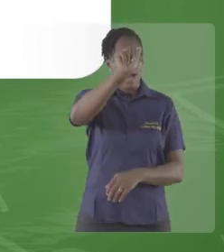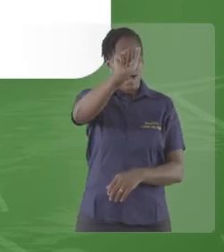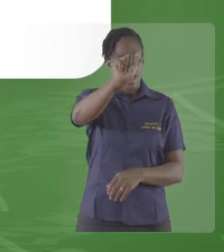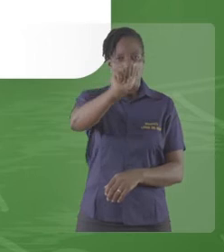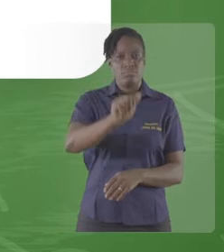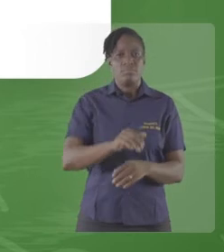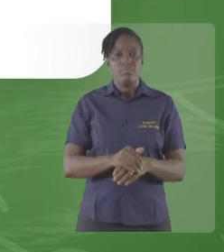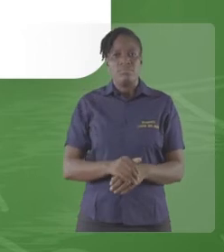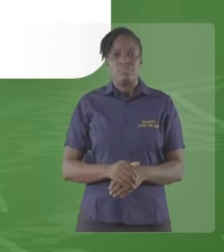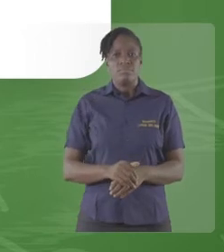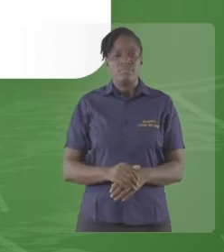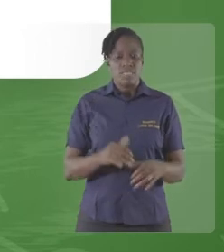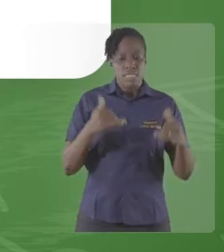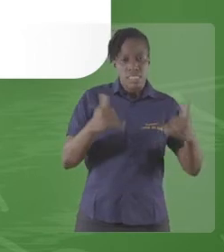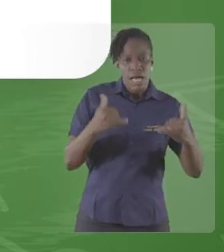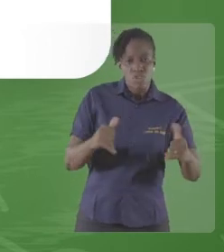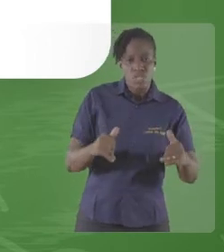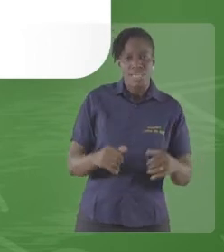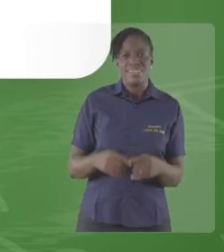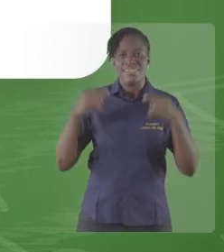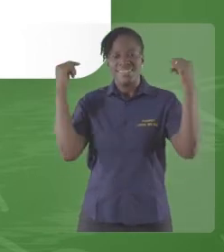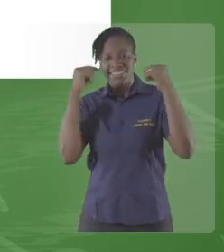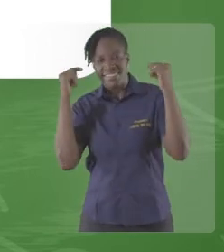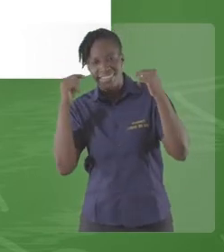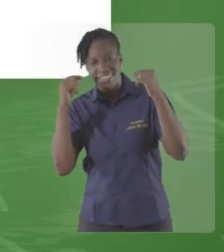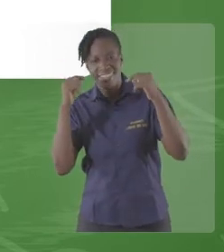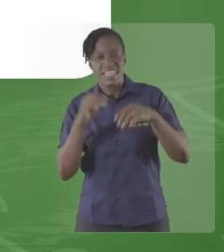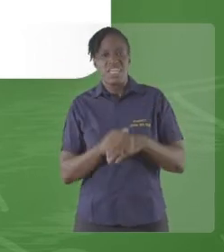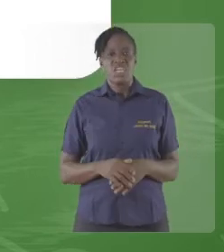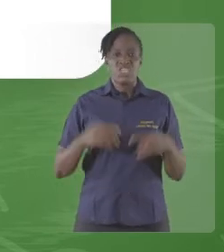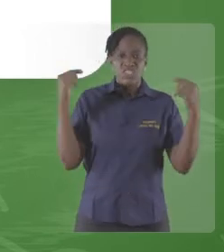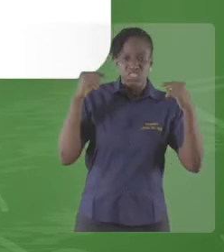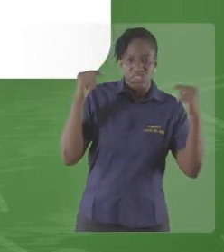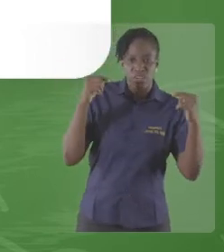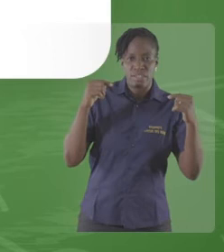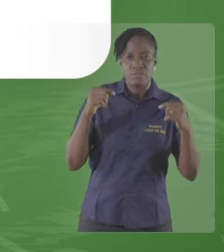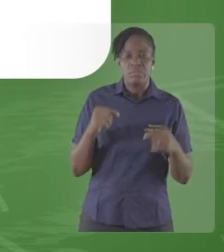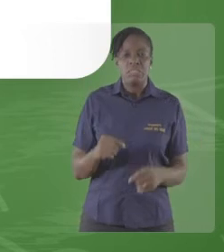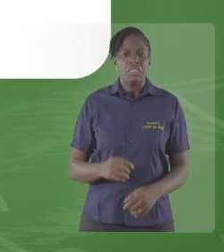s'amuser, rire, se tordre, se bidonner.